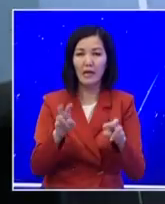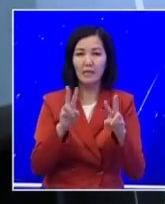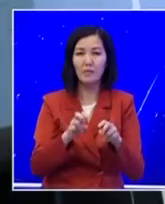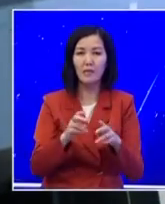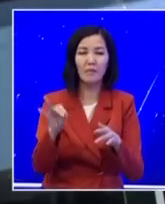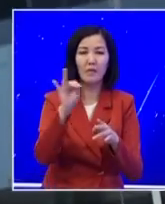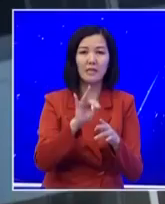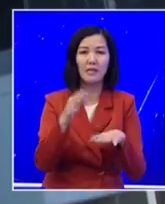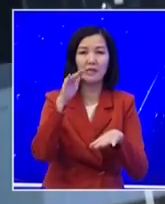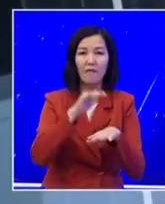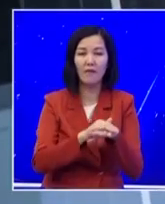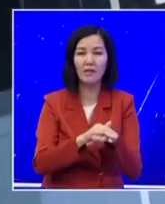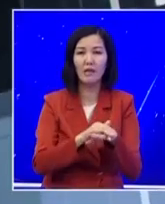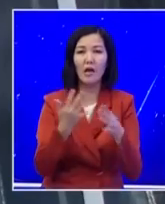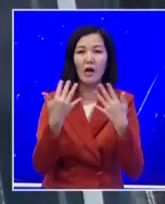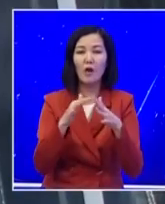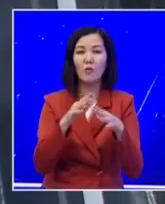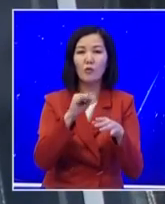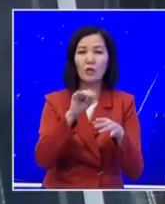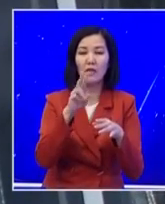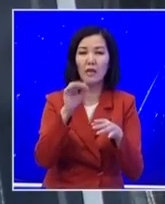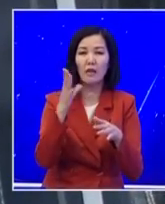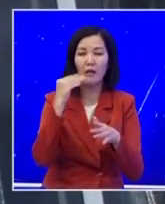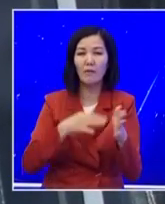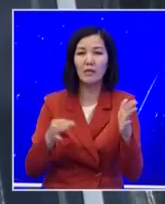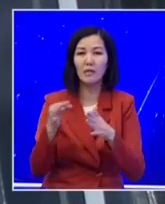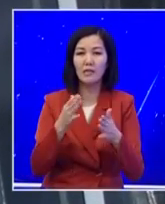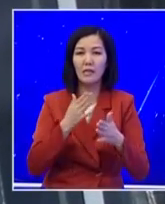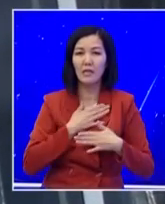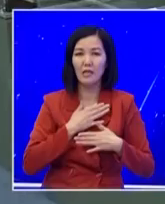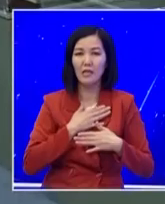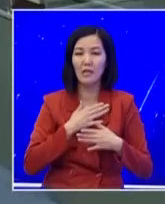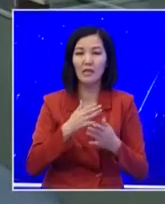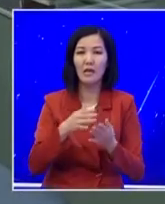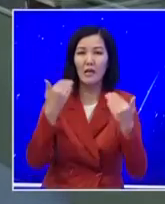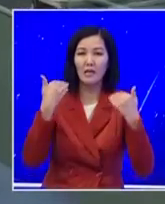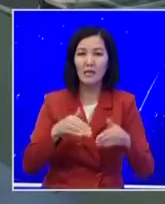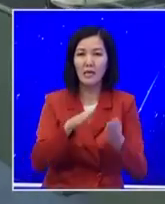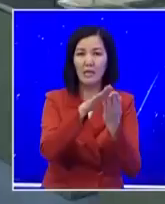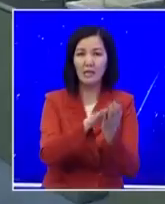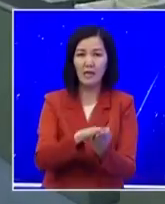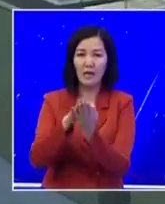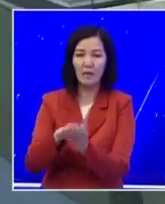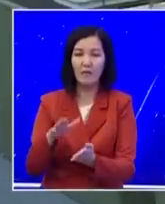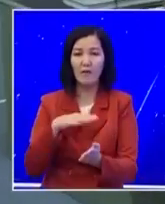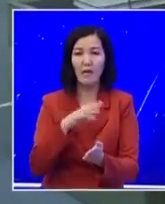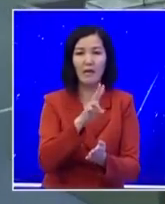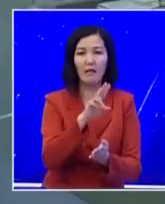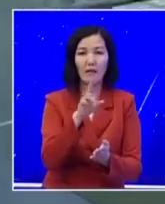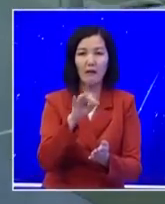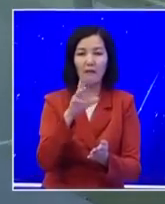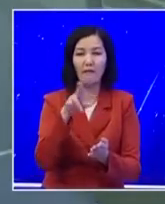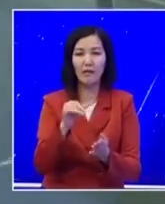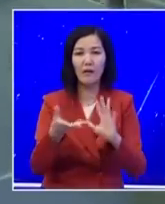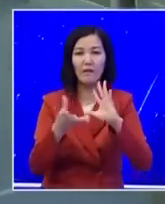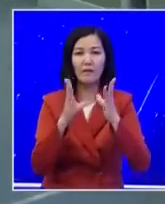историческим фактам, именно в район села Жаналык Алматинской области свозили и наскоро закапывали тела расстрелянных в застенках НКВД. По некоторым данным, их